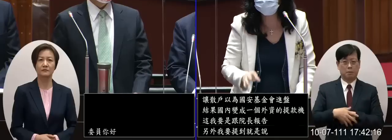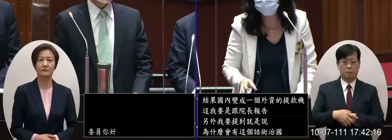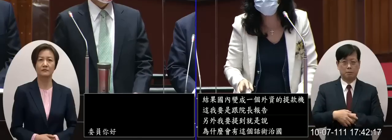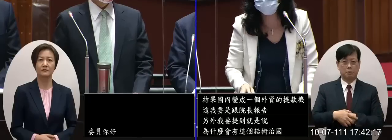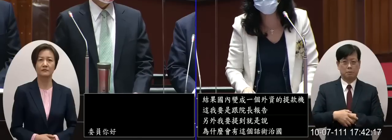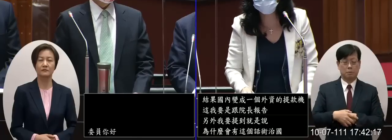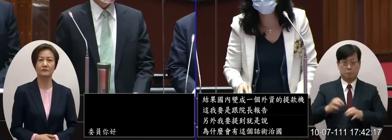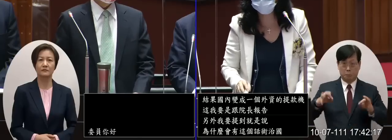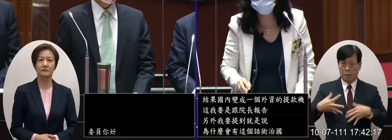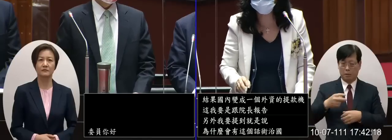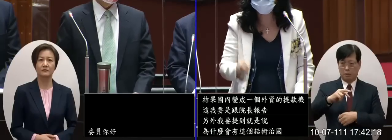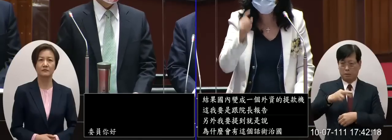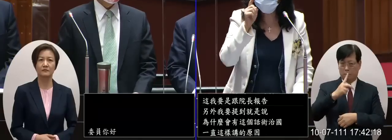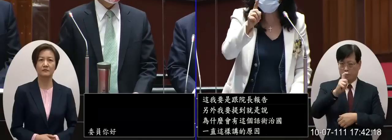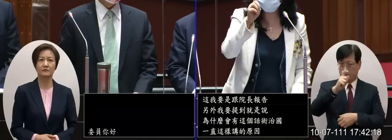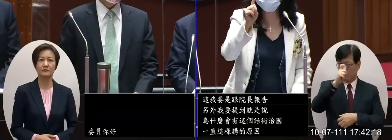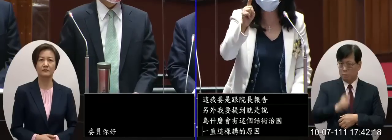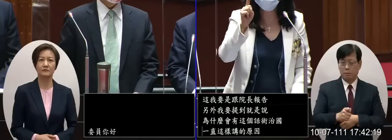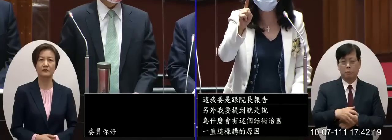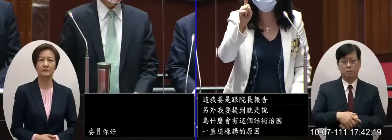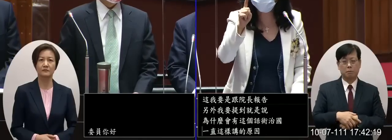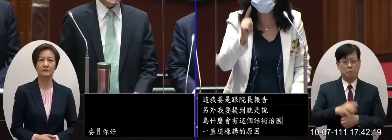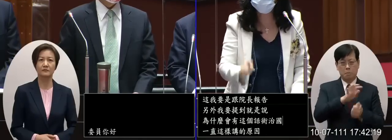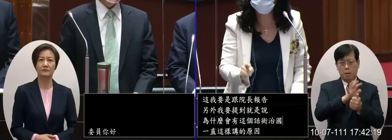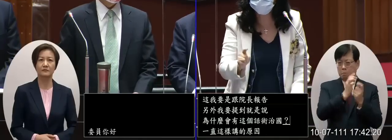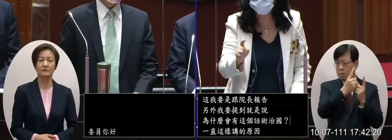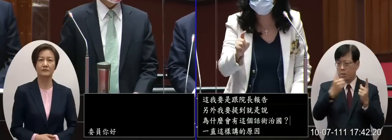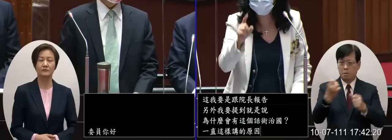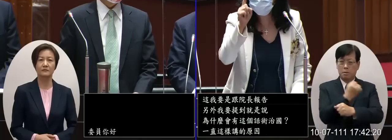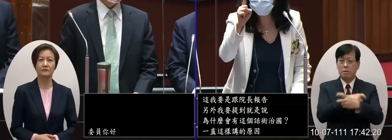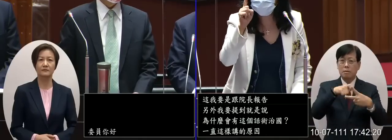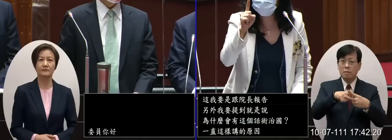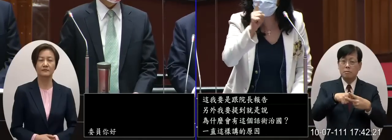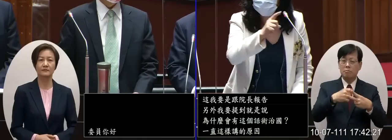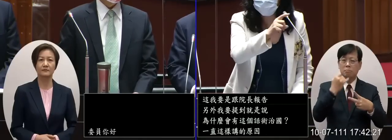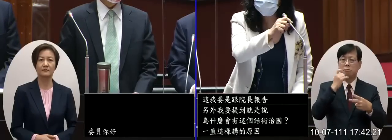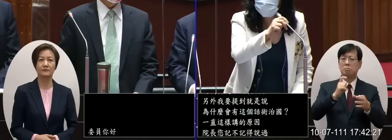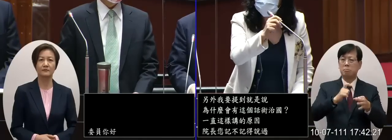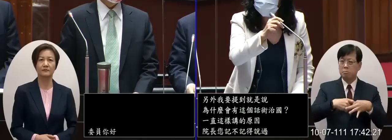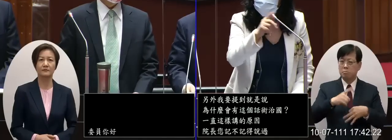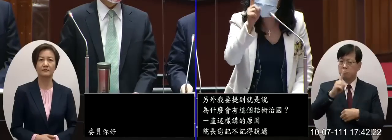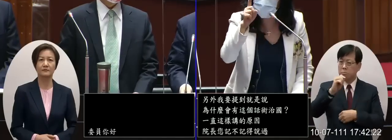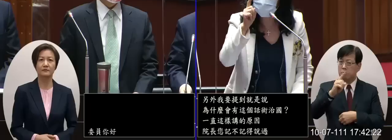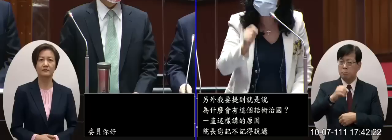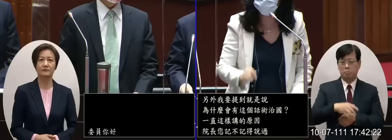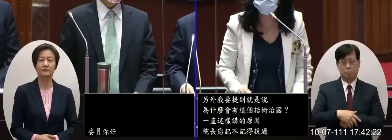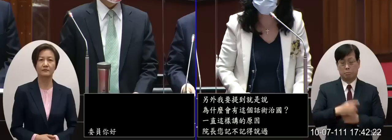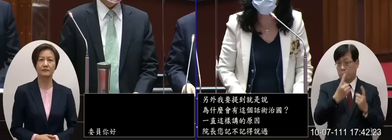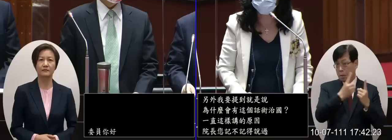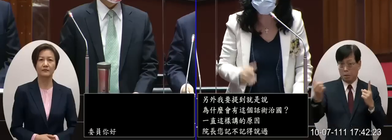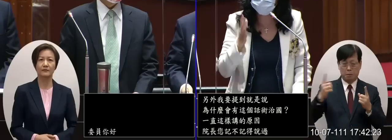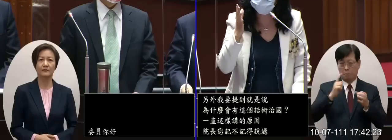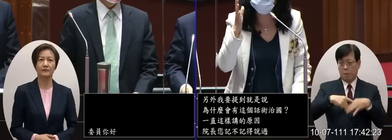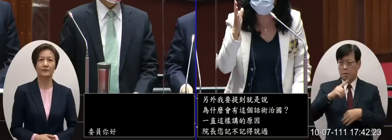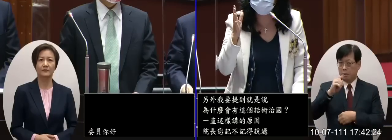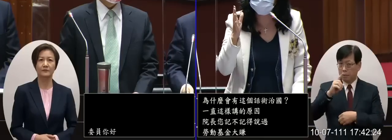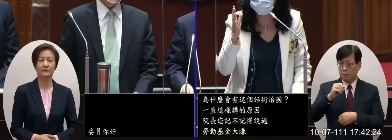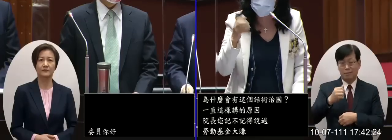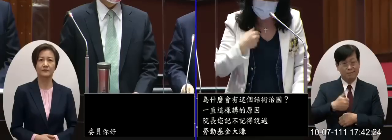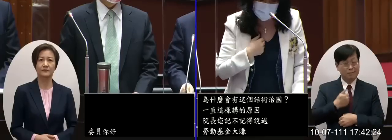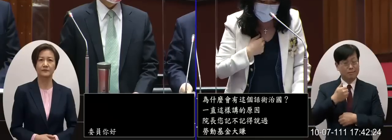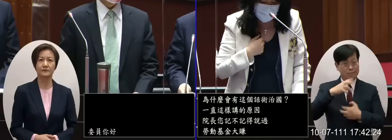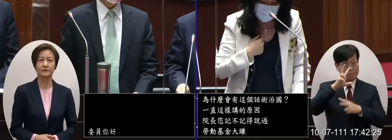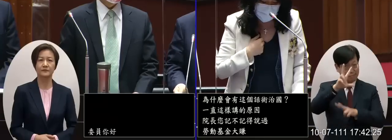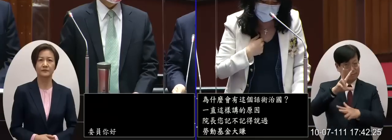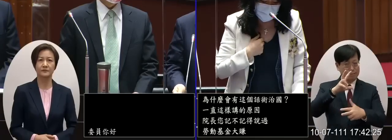劳动基金大赚，赚了210亿，所以替每一位劳工呢赚了1万，每一位劳工赚了1万。但事实上是